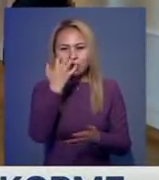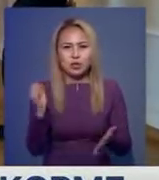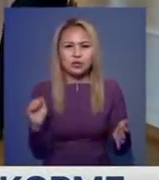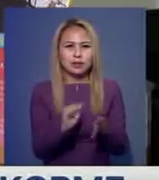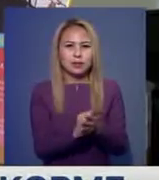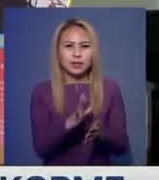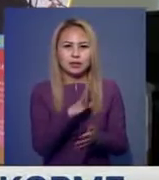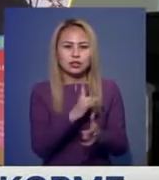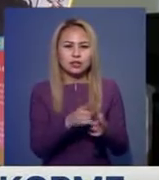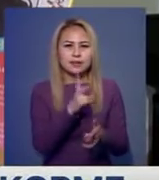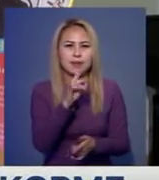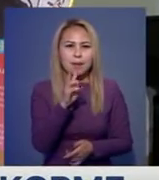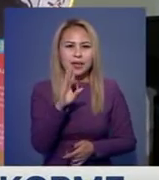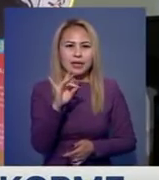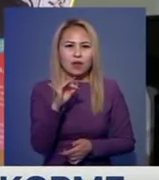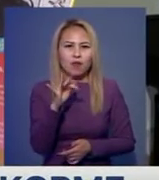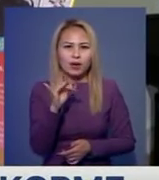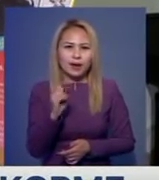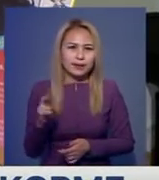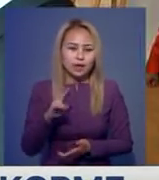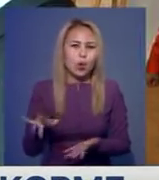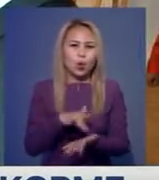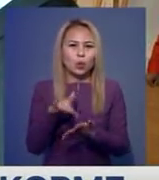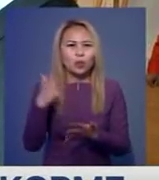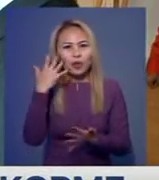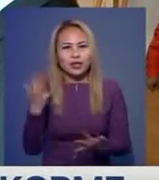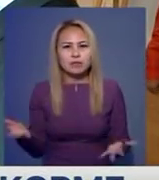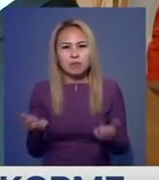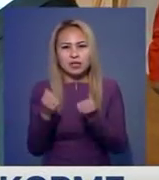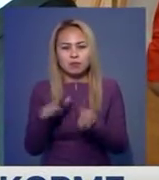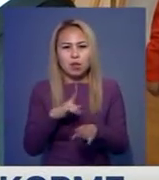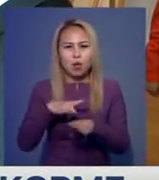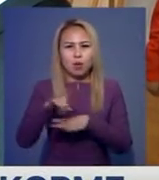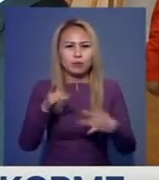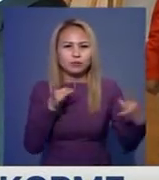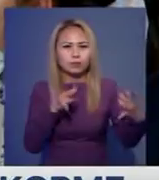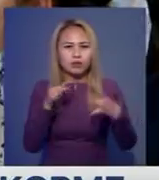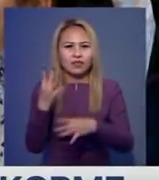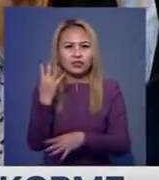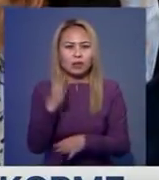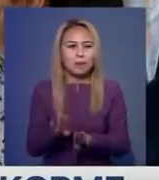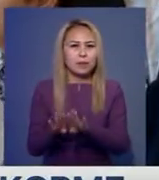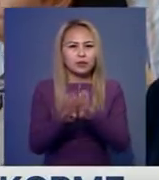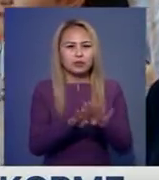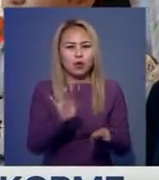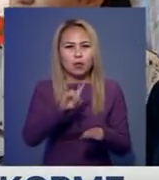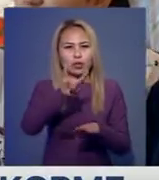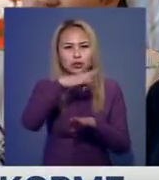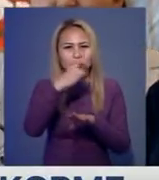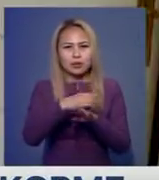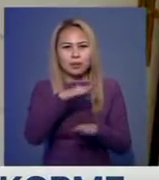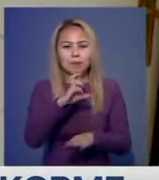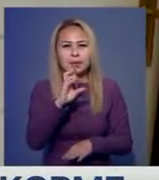ұсынылды. Знаменка және Кировоград қалаларын құтқару кезінде әуе шабуылында 4-1 жау ұшағын құлатқан ұшқыш